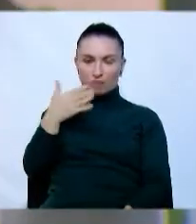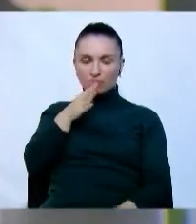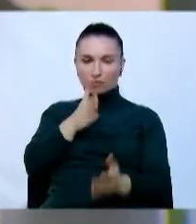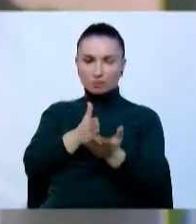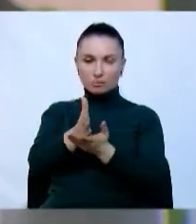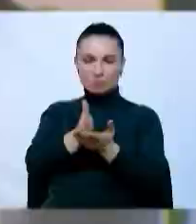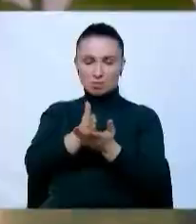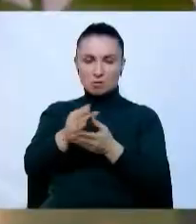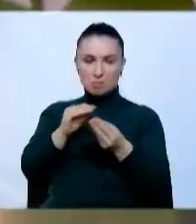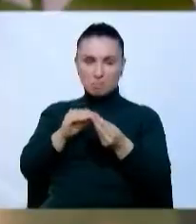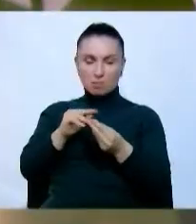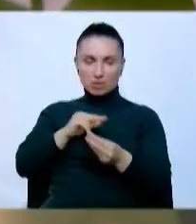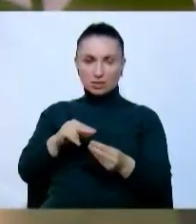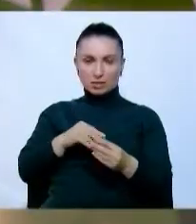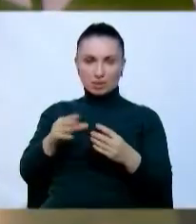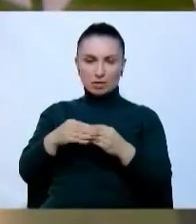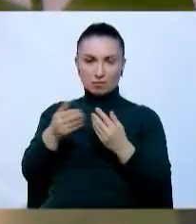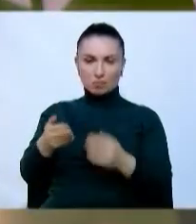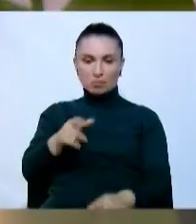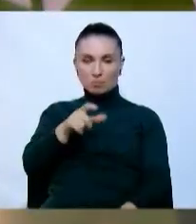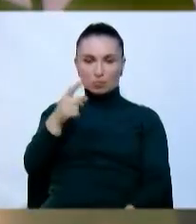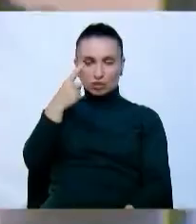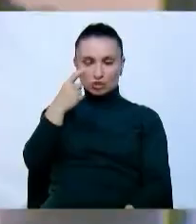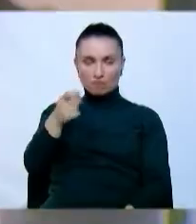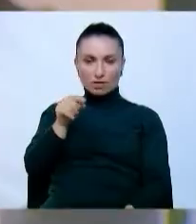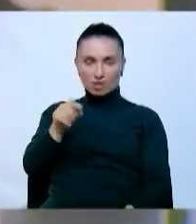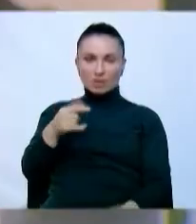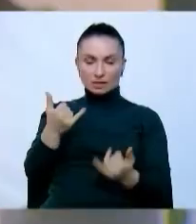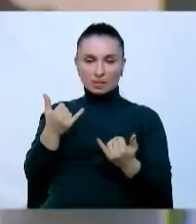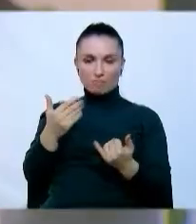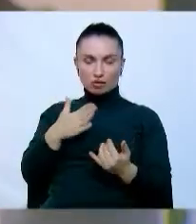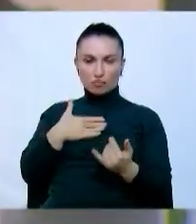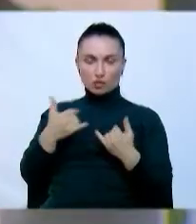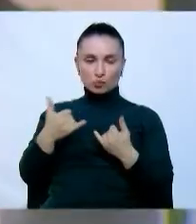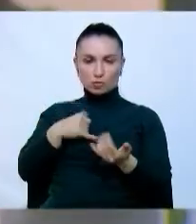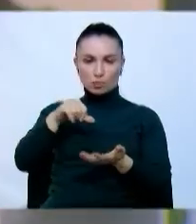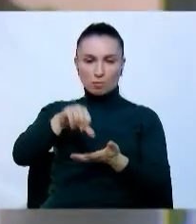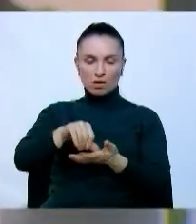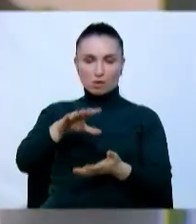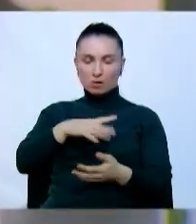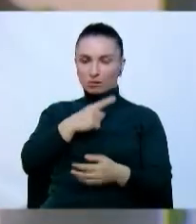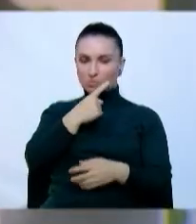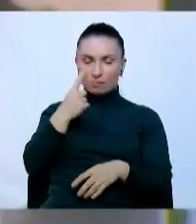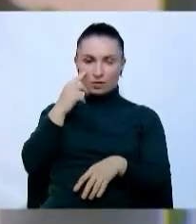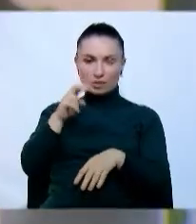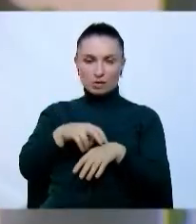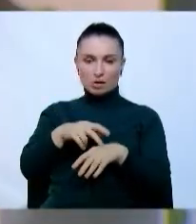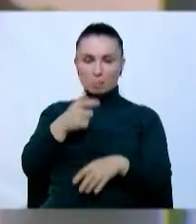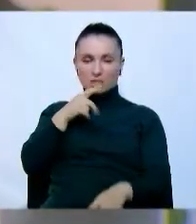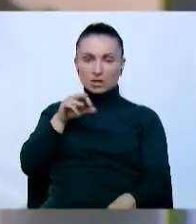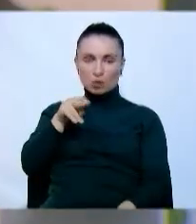მრავალწლიანი მეგობრობისთვის და თანამშრომლობისთვის მაყურებელს შევახსენებ, დღევანდელი ჩვენი სტუმარი გახლდათ ოფთალმოლოგი ბატონი გრიგოლ ქამუშაძე.